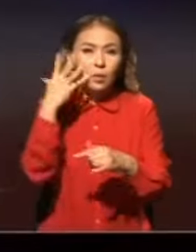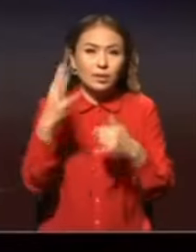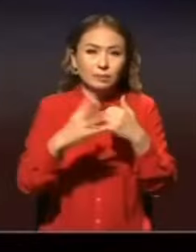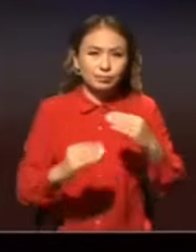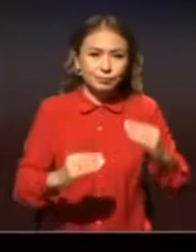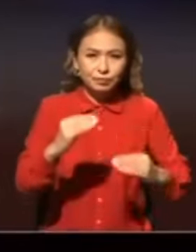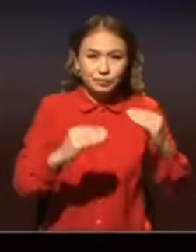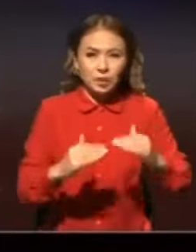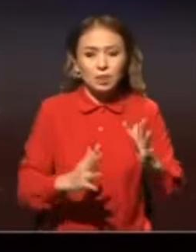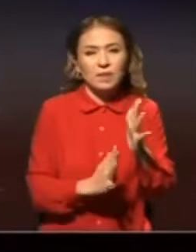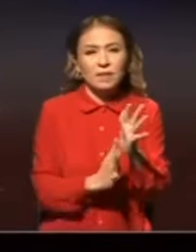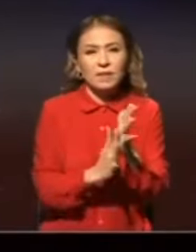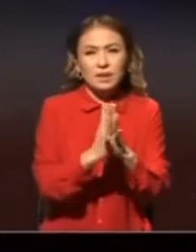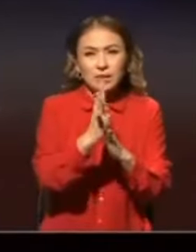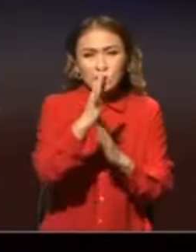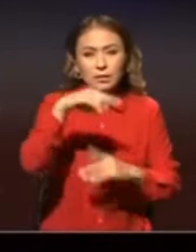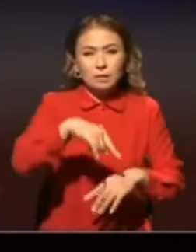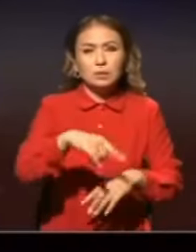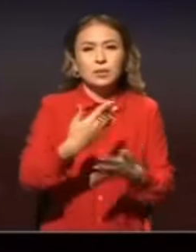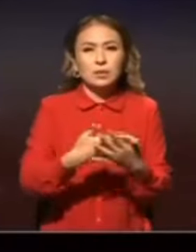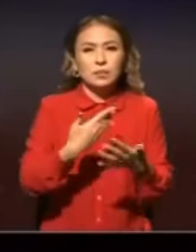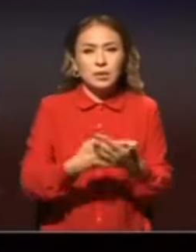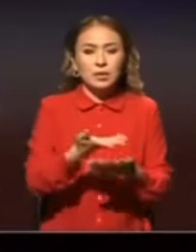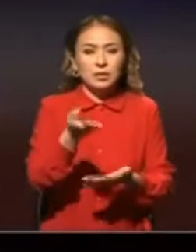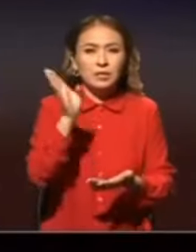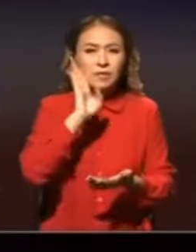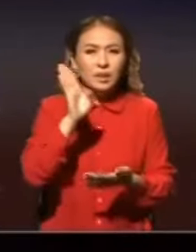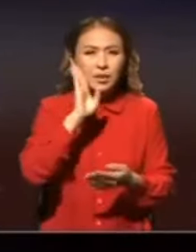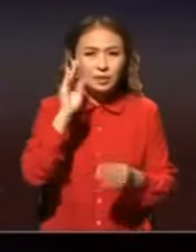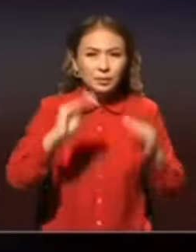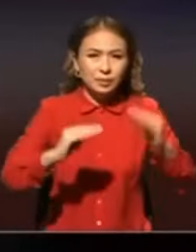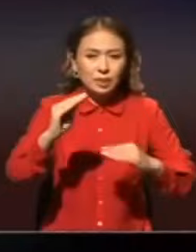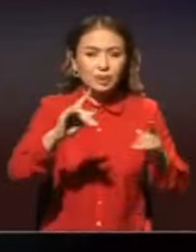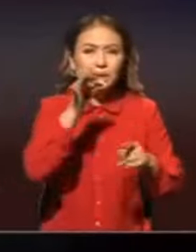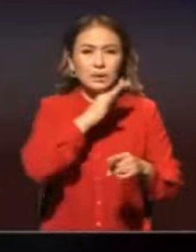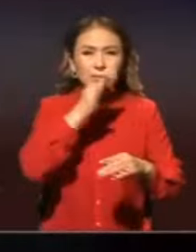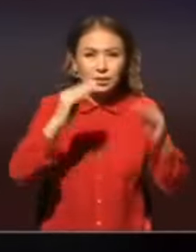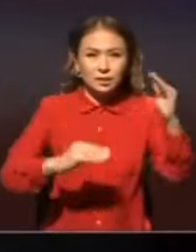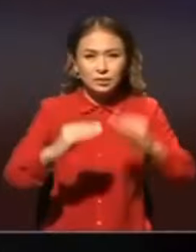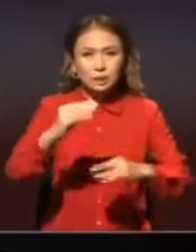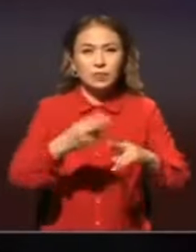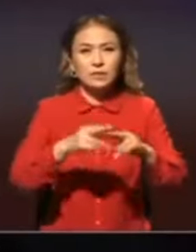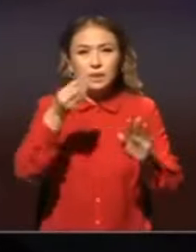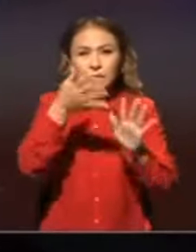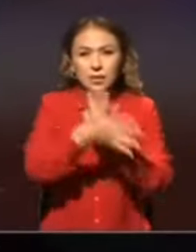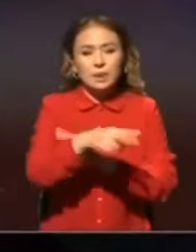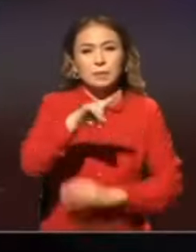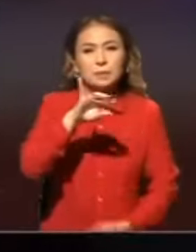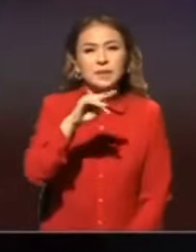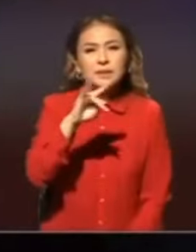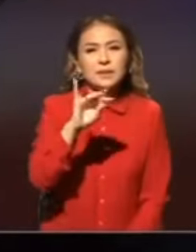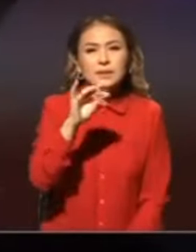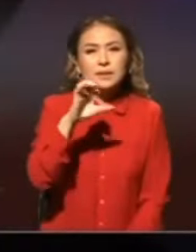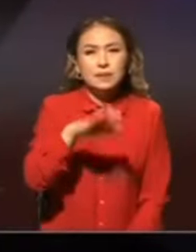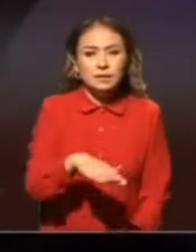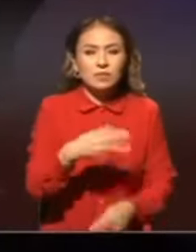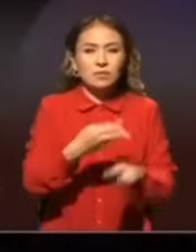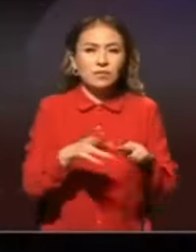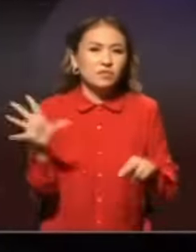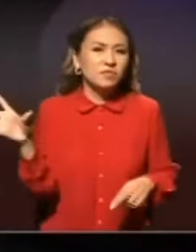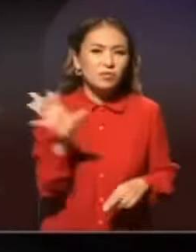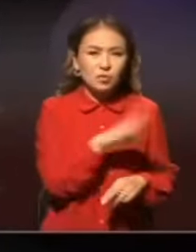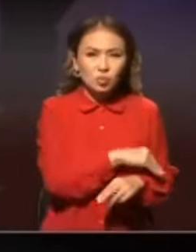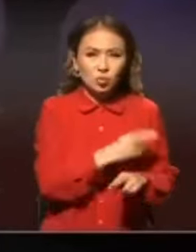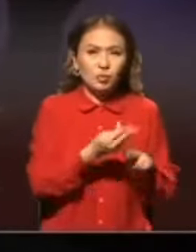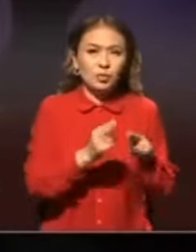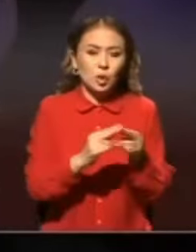бастап тұқымда субсидияланады, оған жұмсалатын минералды тыңайтқышта субсидияланады, оған жұмсалатын пестицидтеріміз бар, басқаларымызды